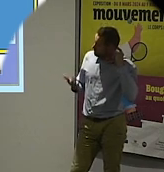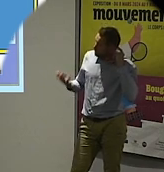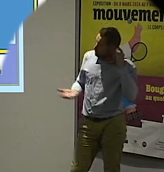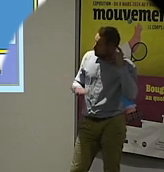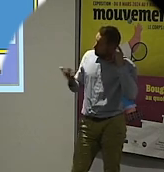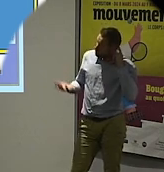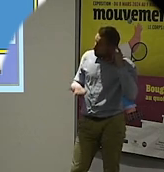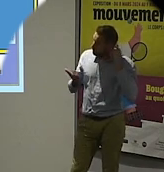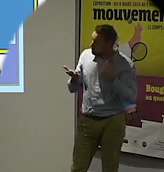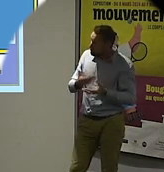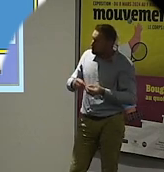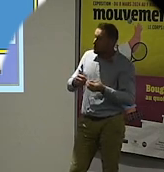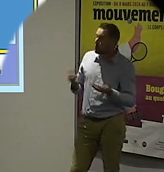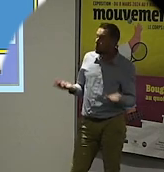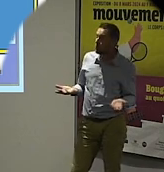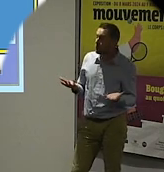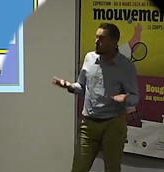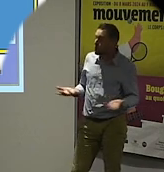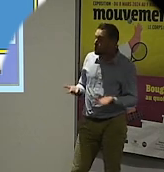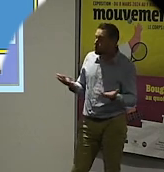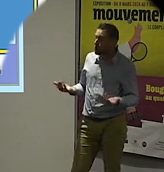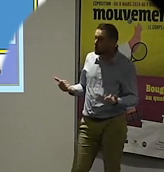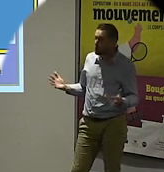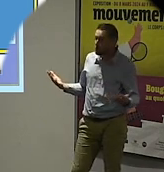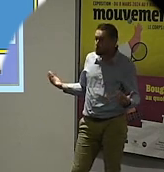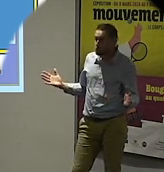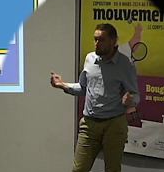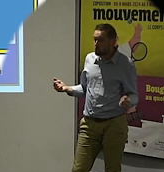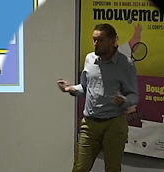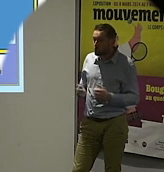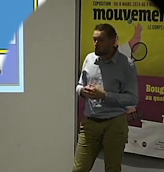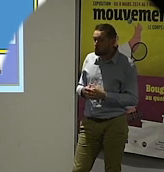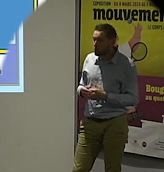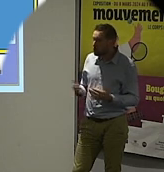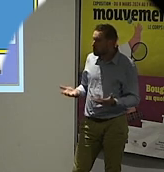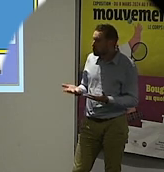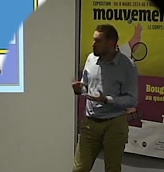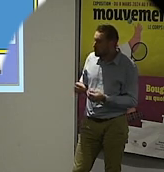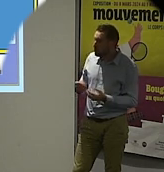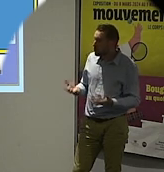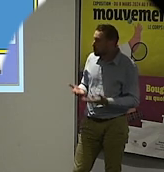Voilà, je pense que j'espère, Thierry, tu vas nous voir en vidéo plus tard.